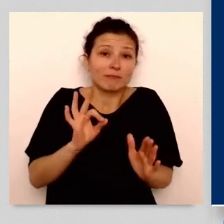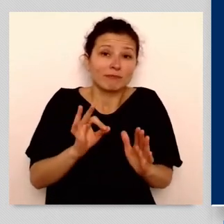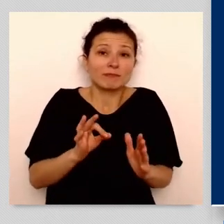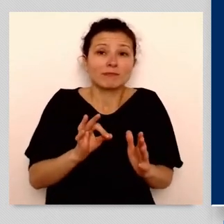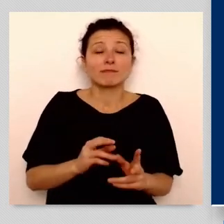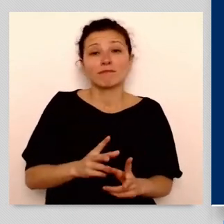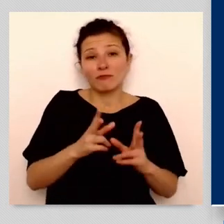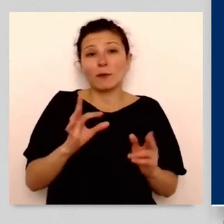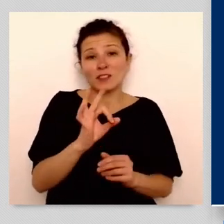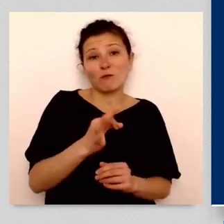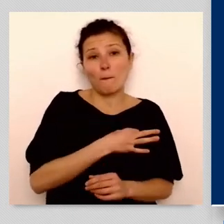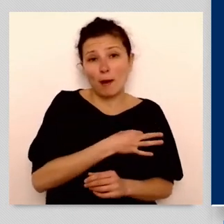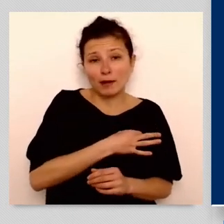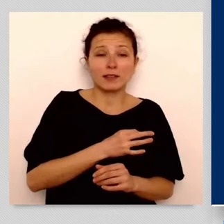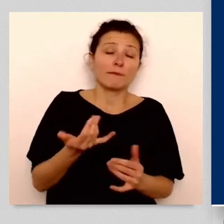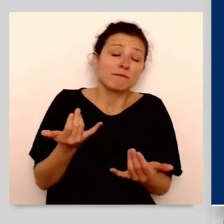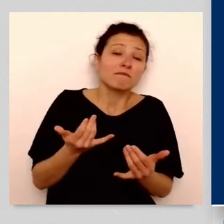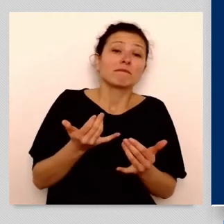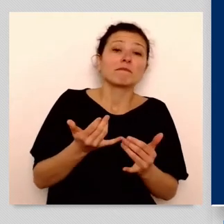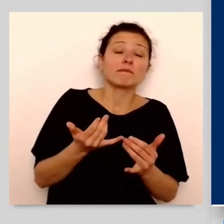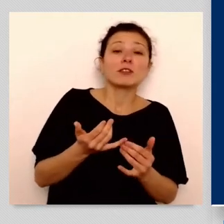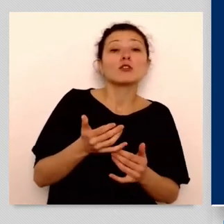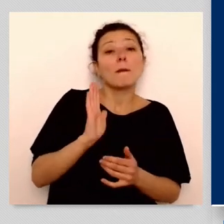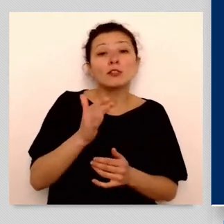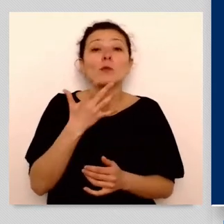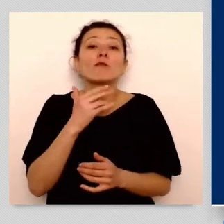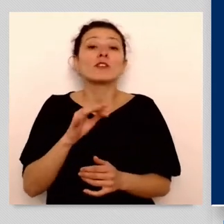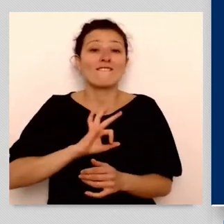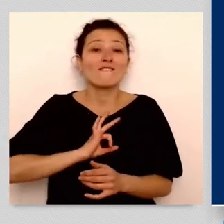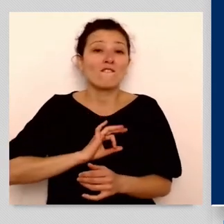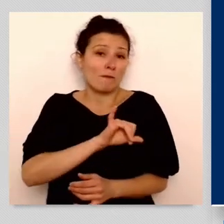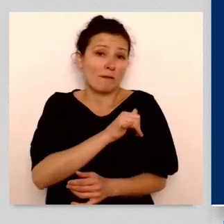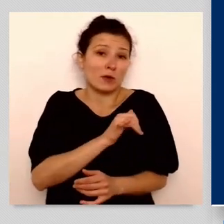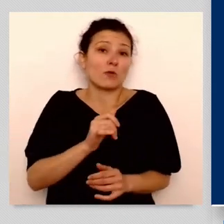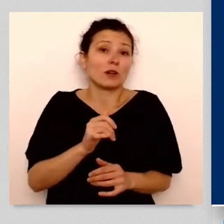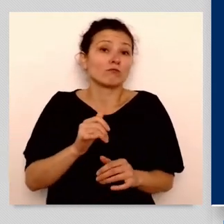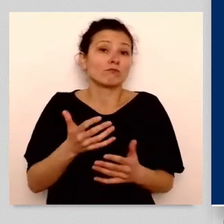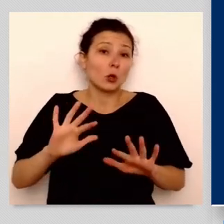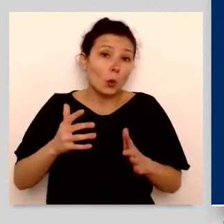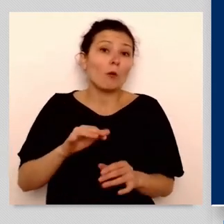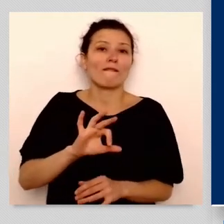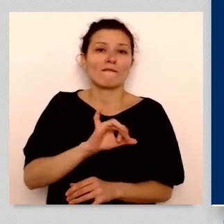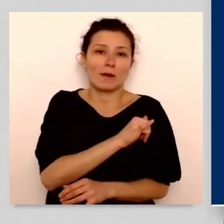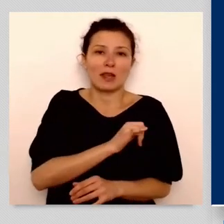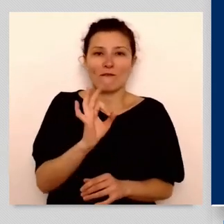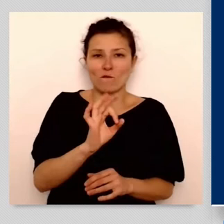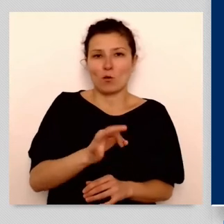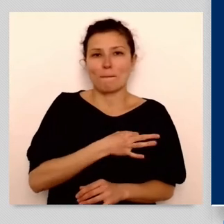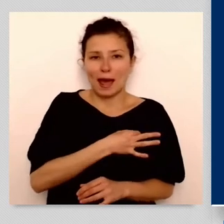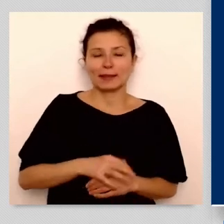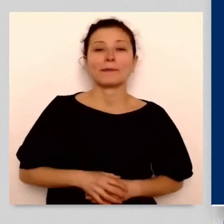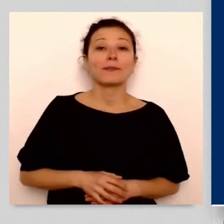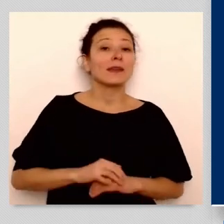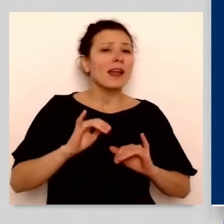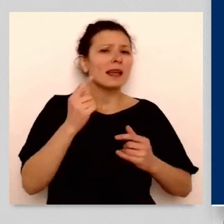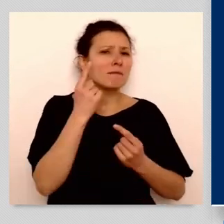będziecie wypowiadać się w swoim imieniu, a na ile też całych formacji, ale właśnie jak w myśleniu